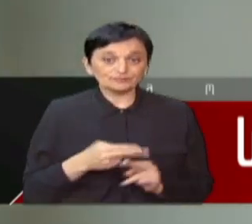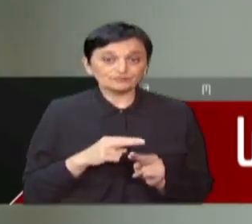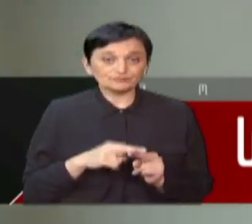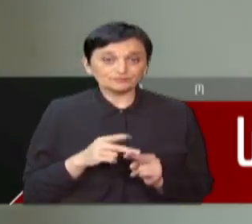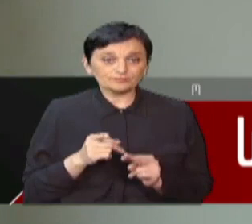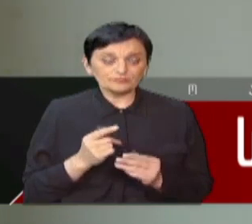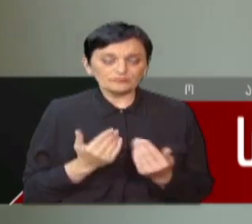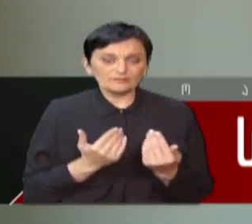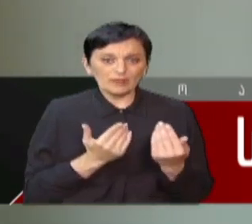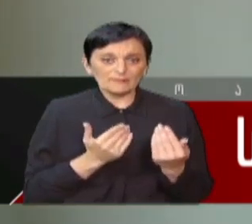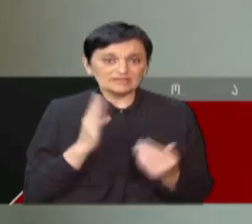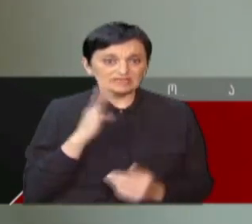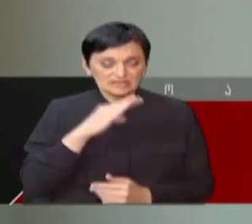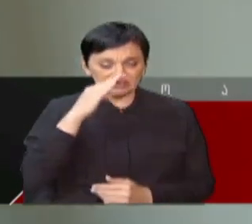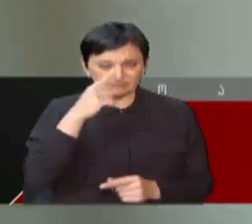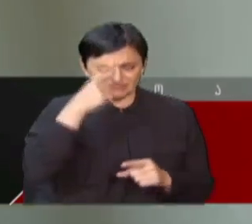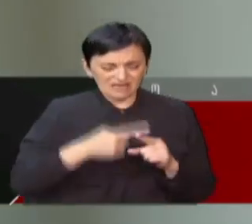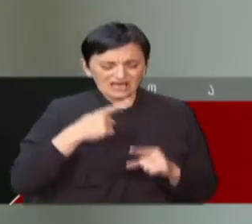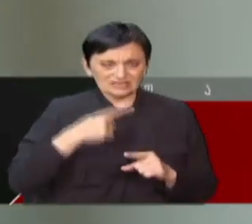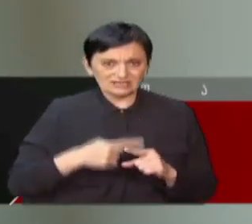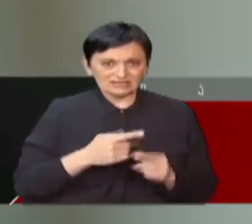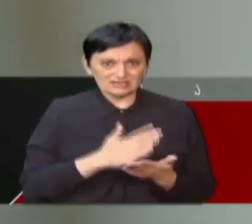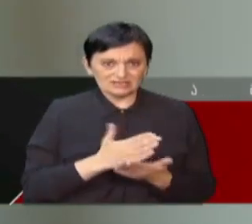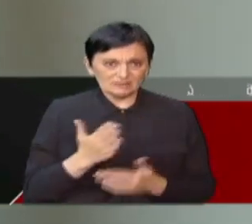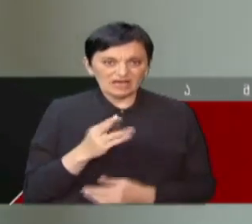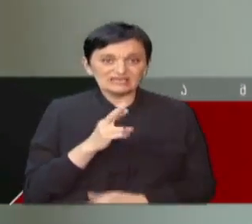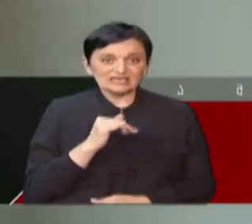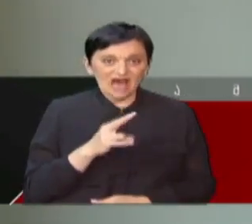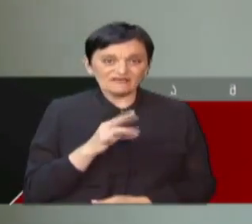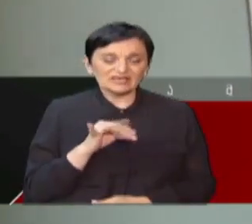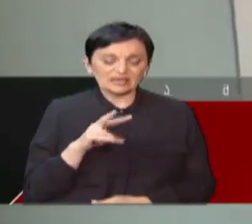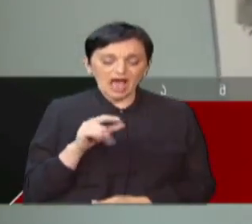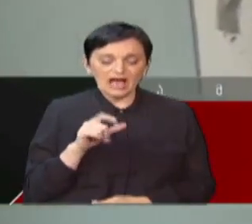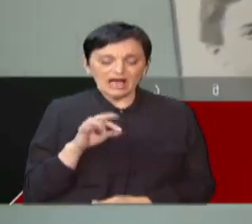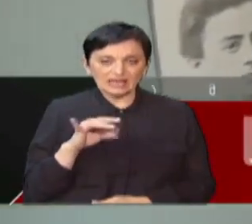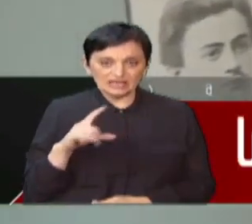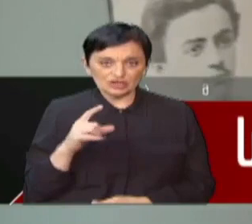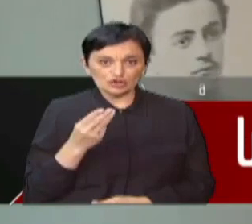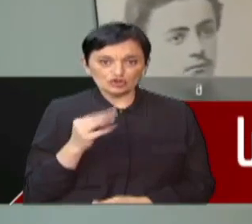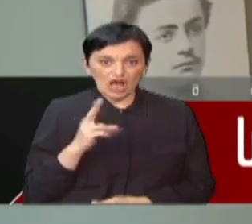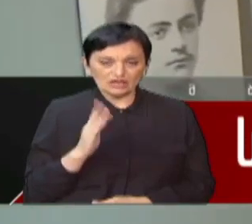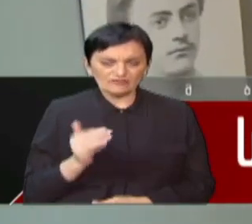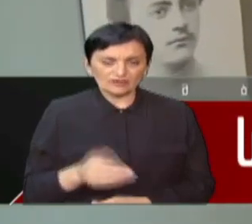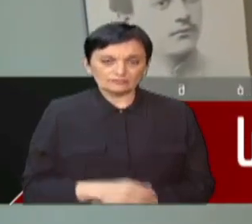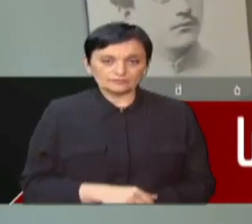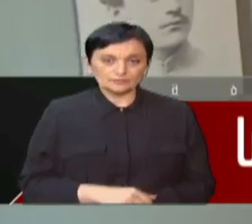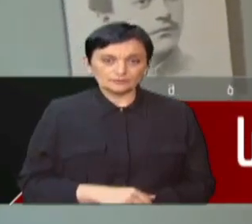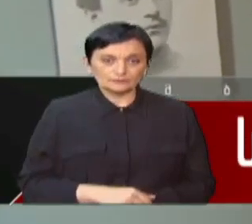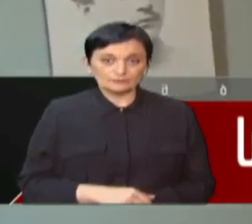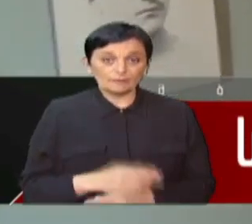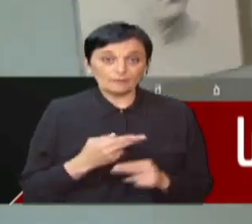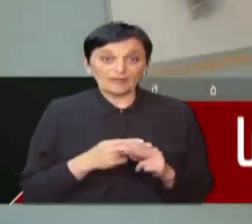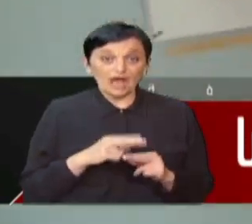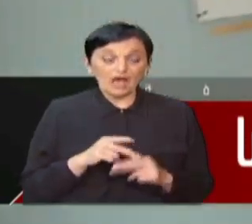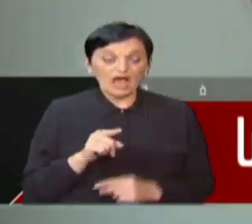მისი დედმამიშვილები. დავითი, ილია, ეკატერინე და შალვა ეს.